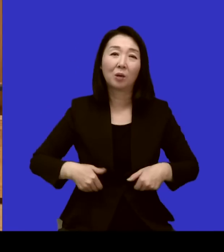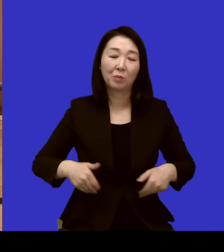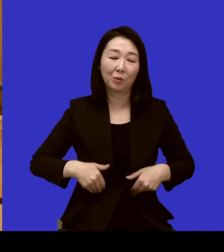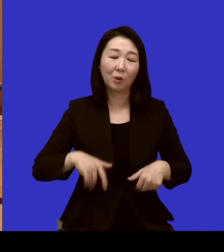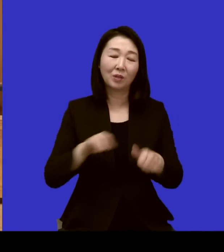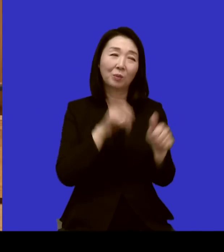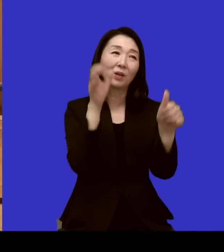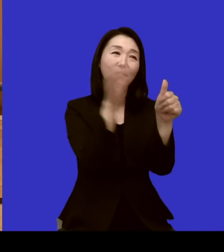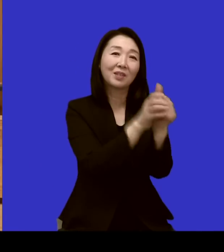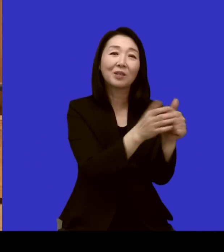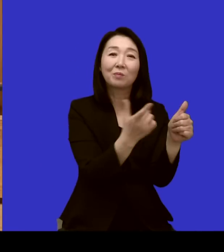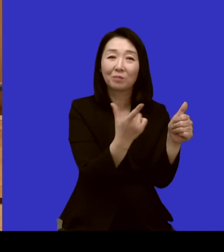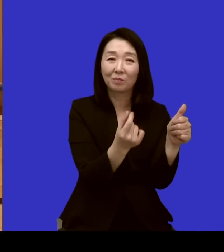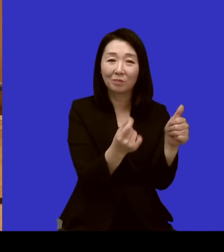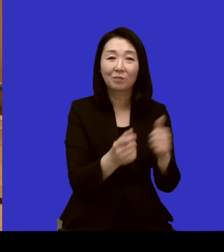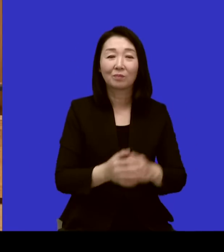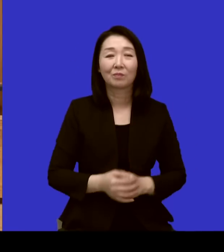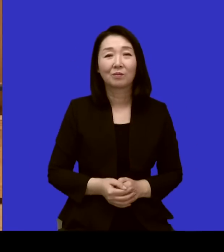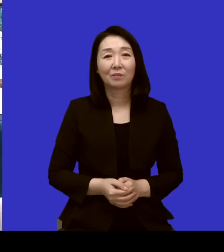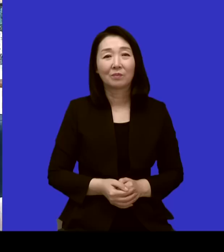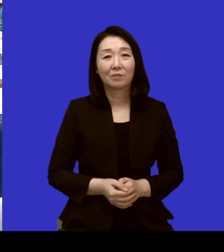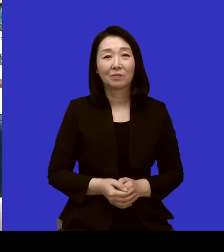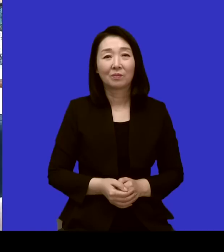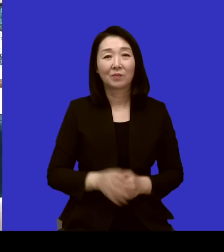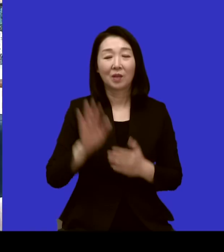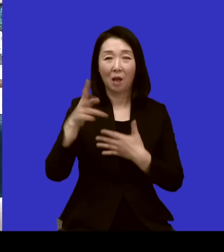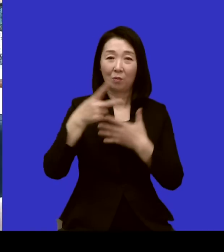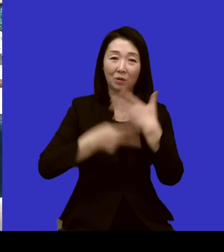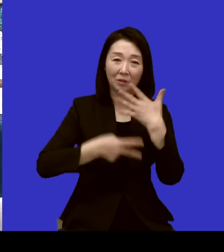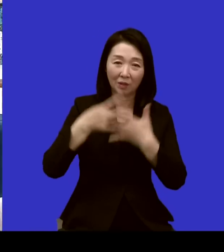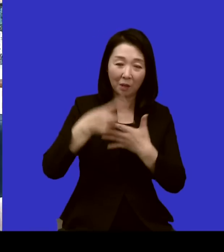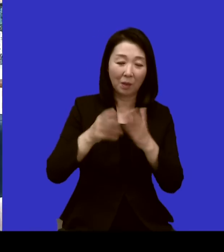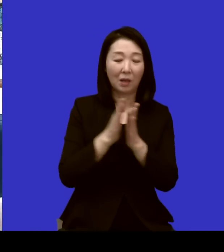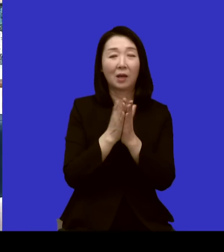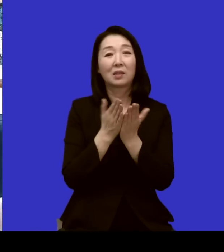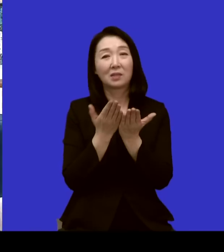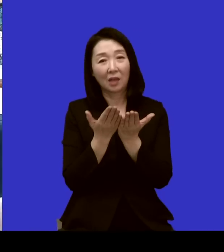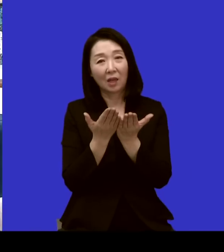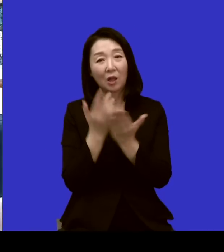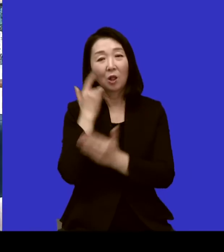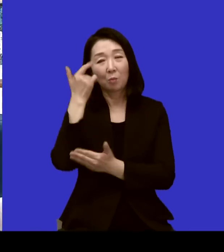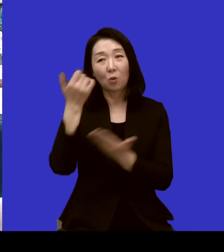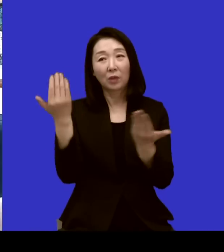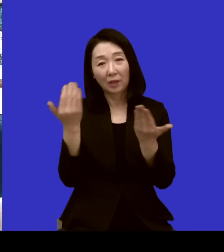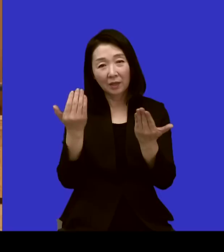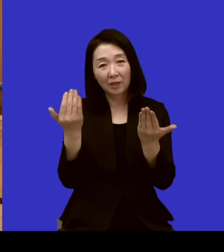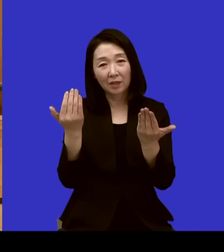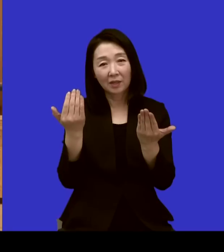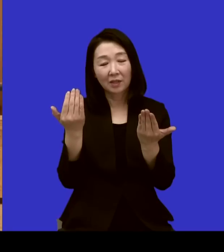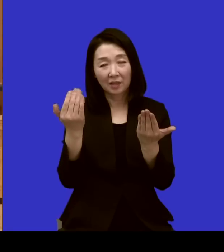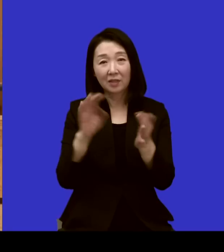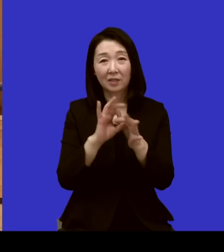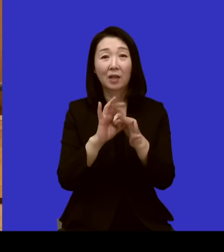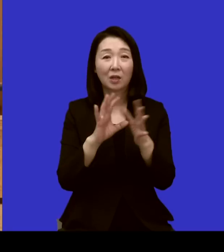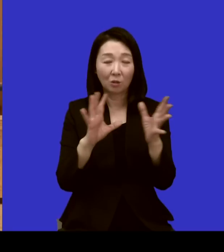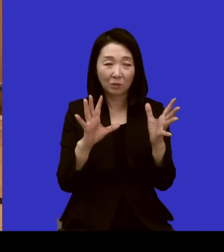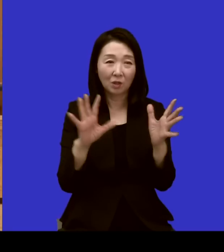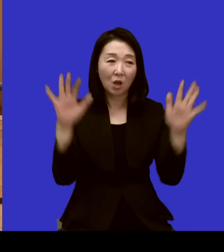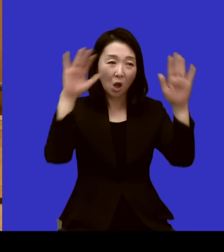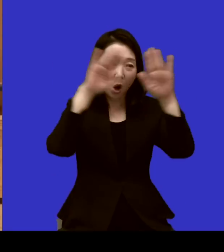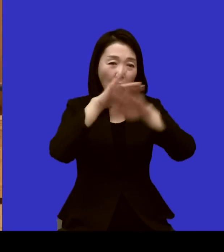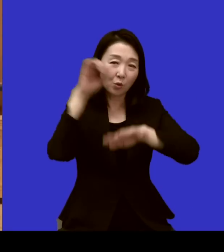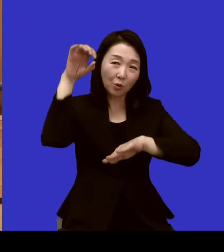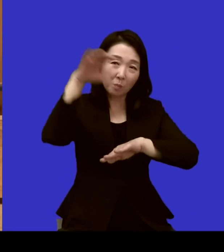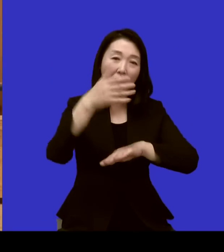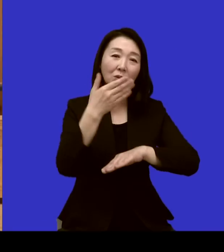임무를 맡으신 것 같다는 생각이 들었습니다. 앞으로도 뭐 드라마든 책이든 또 목회를 통해서도 이 어두운 곳을 밝히시는